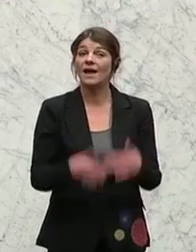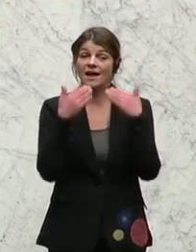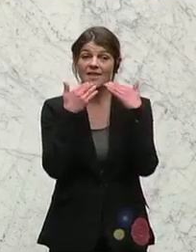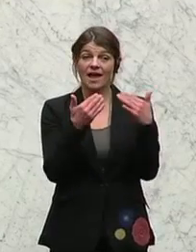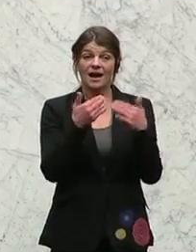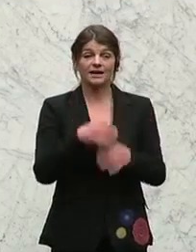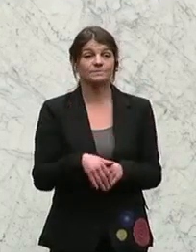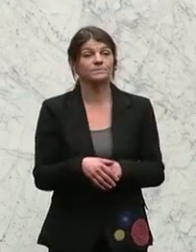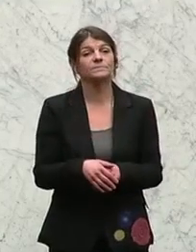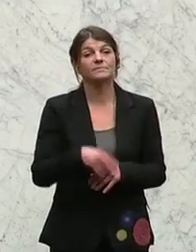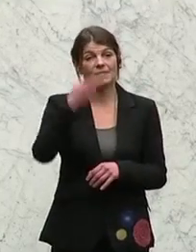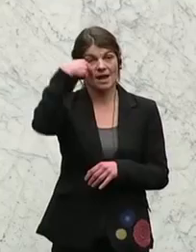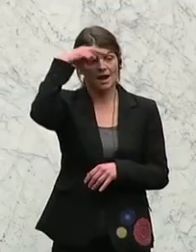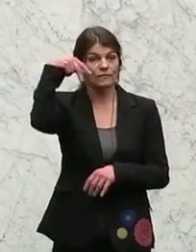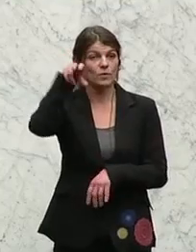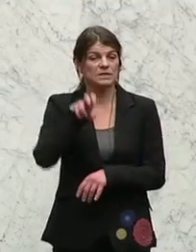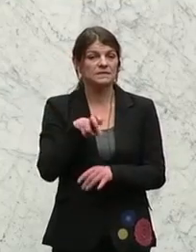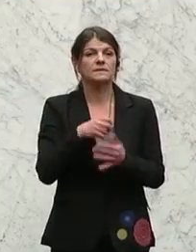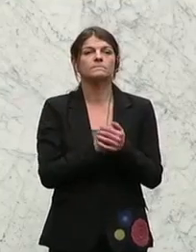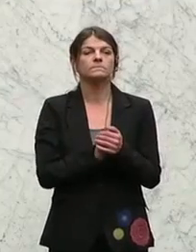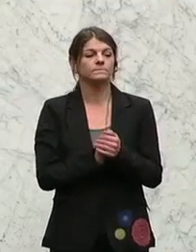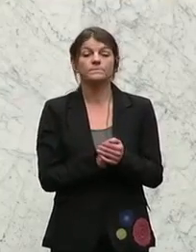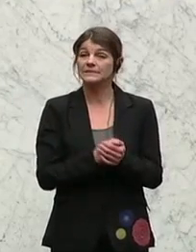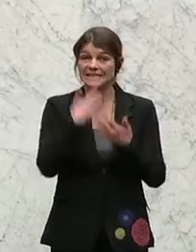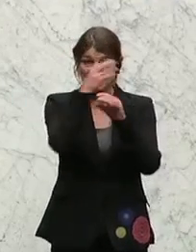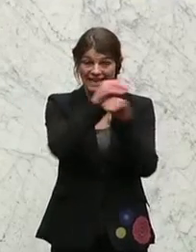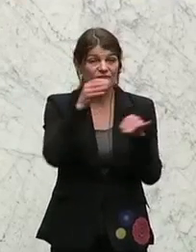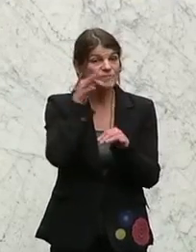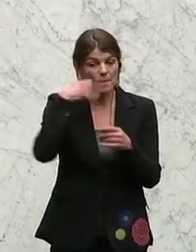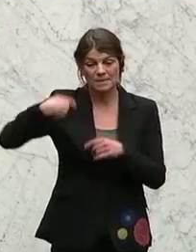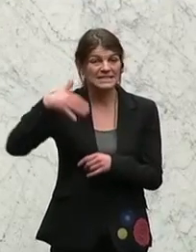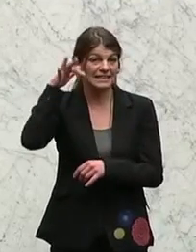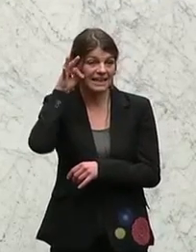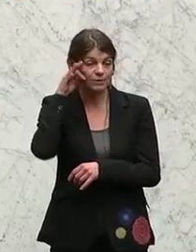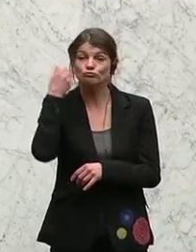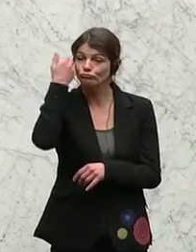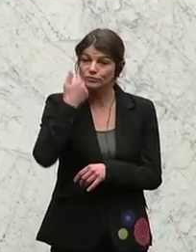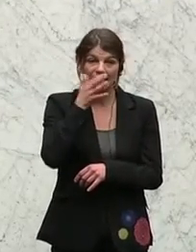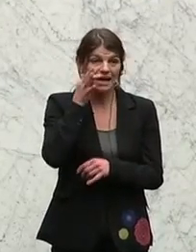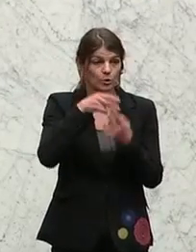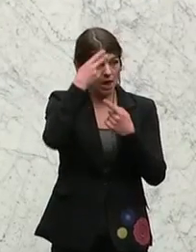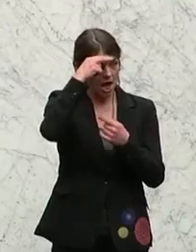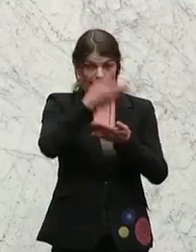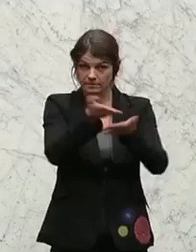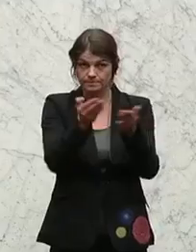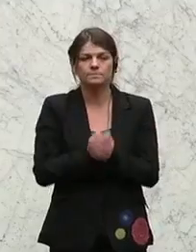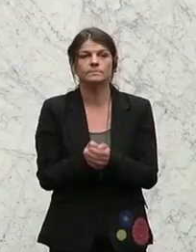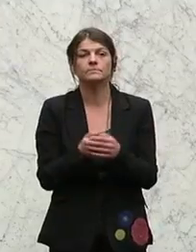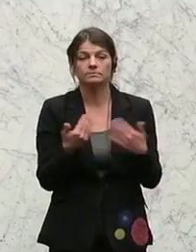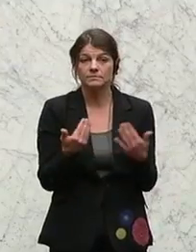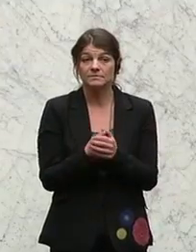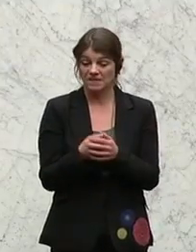Danke, Herr Vorsitzender, sehr geehrte Frau Präsidentin, werte Damen und Herren. Ja, nach